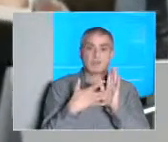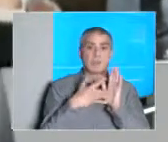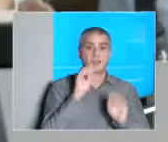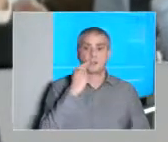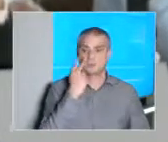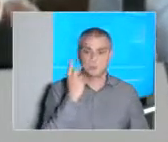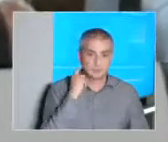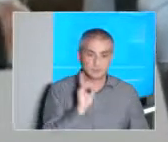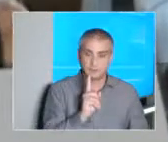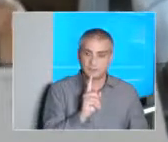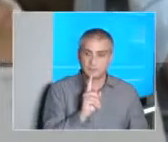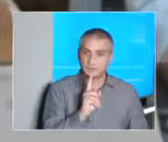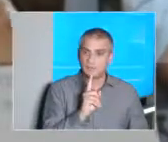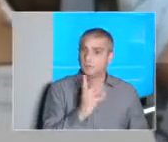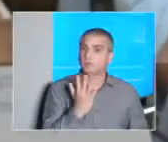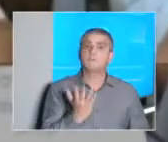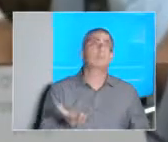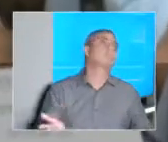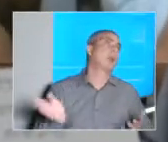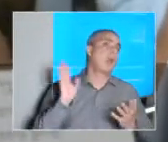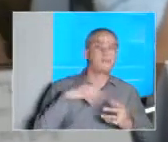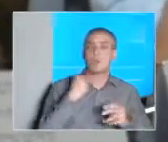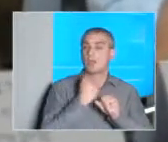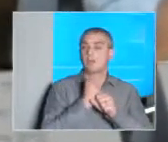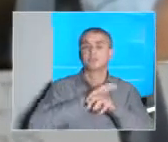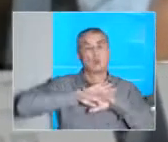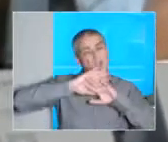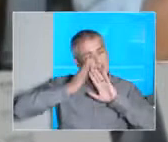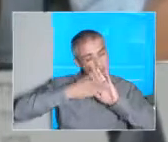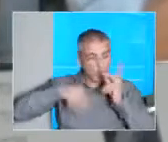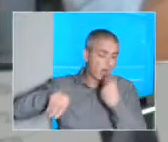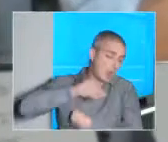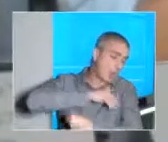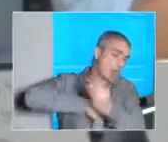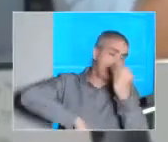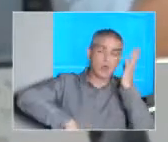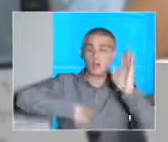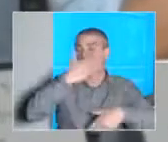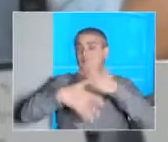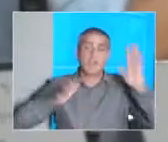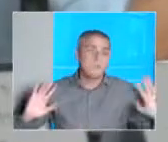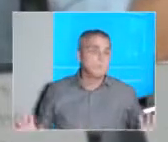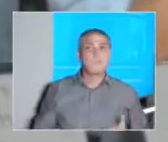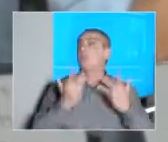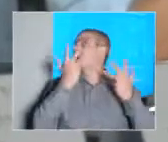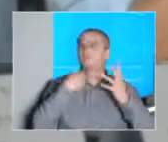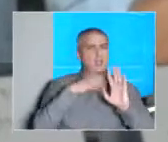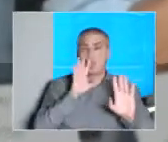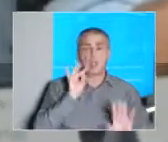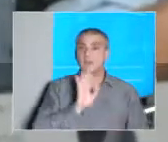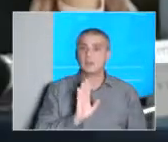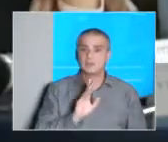הבדיקת ההתנגדויות, תקשיב רואי, משחה יהיה גם אם יעשו את כל ההתחכמויות, וירוצו מהר, ולא